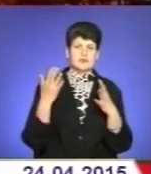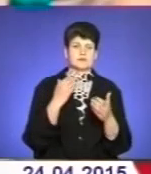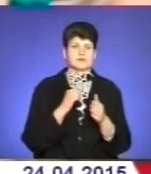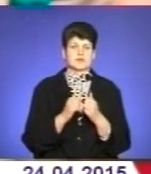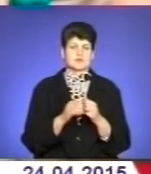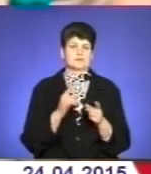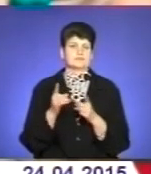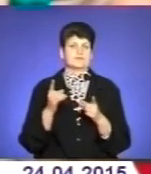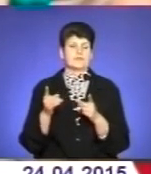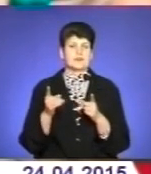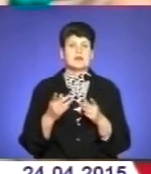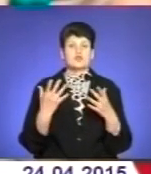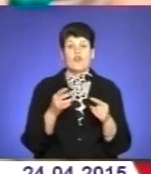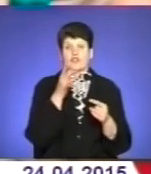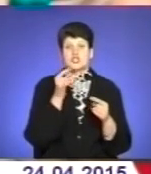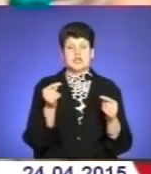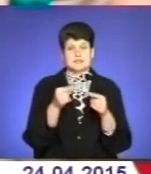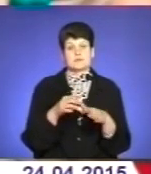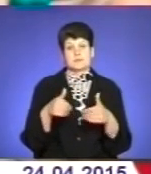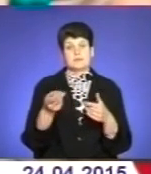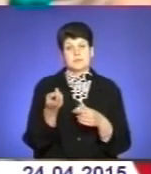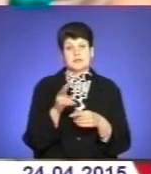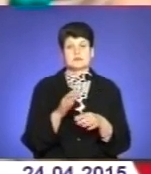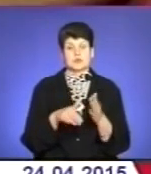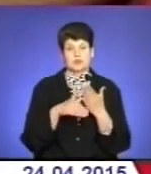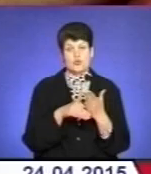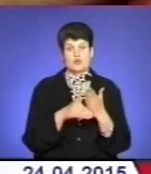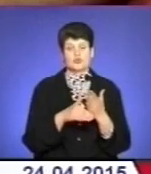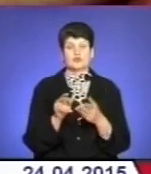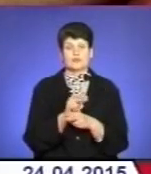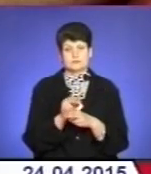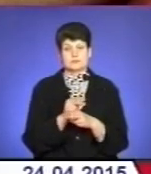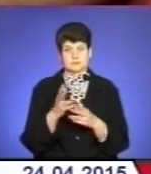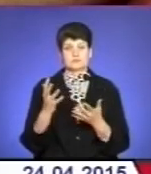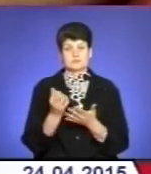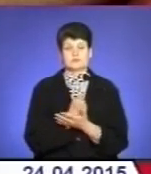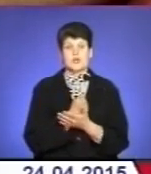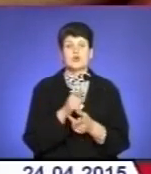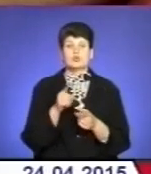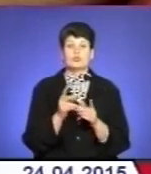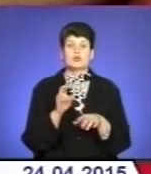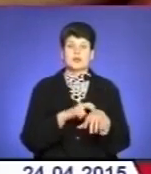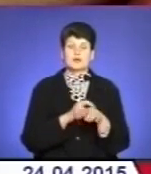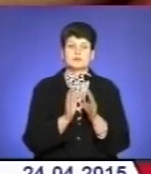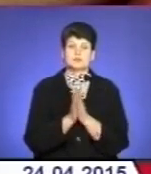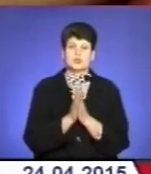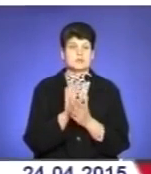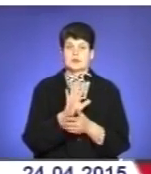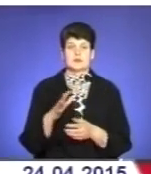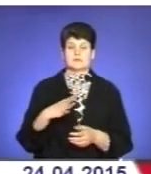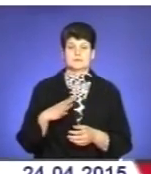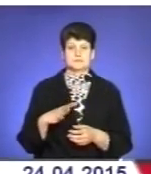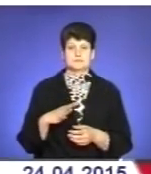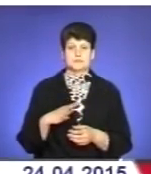агресивним. Якщо вчасно звернутися за медичною допомогою, то позбутися недуги вдасться. Тому лікарі закликають не зволікати.